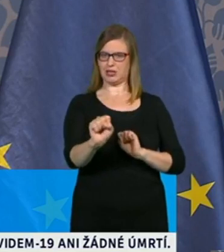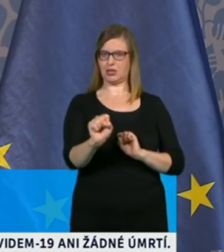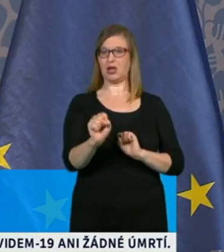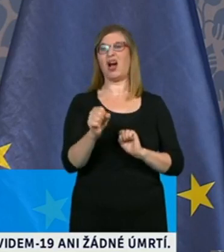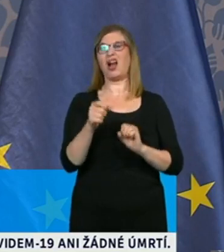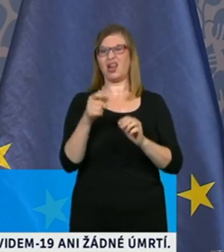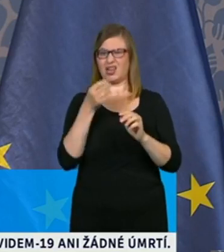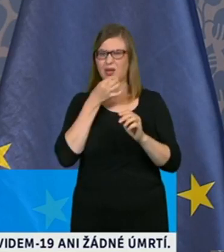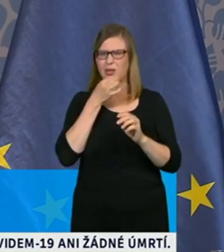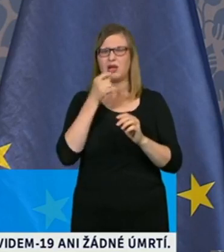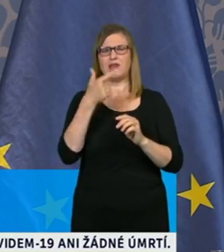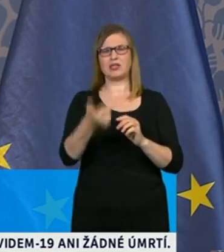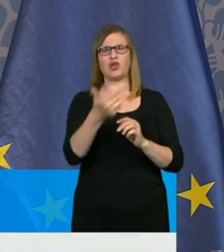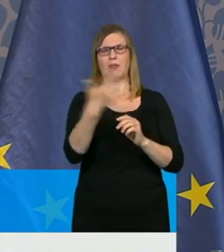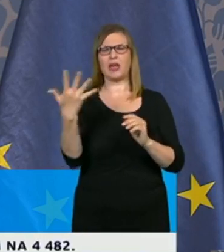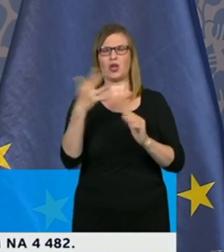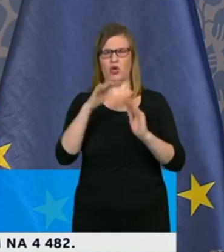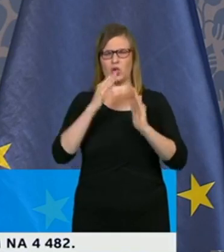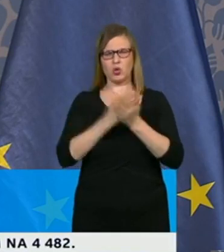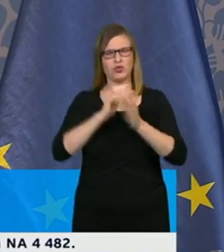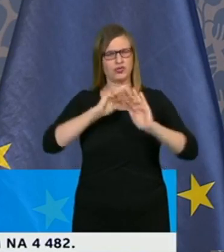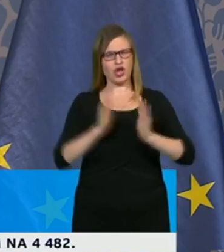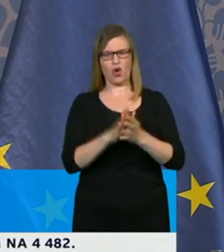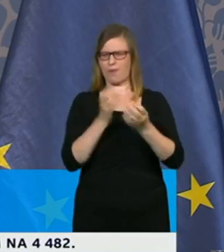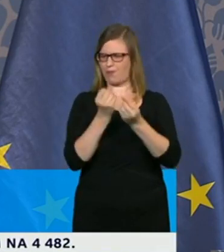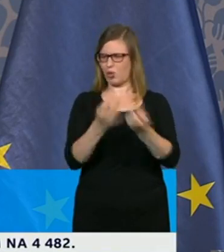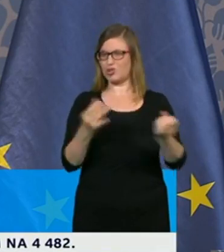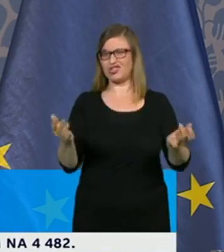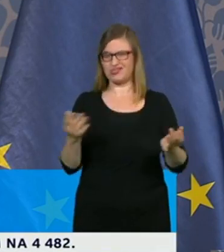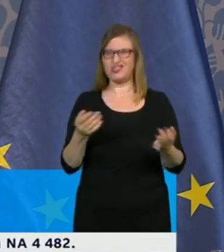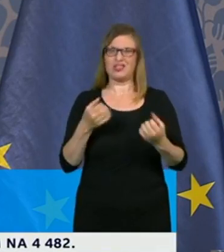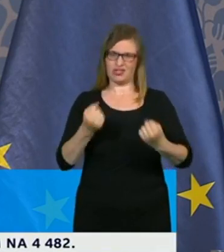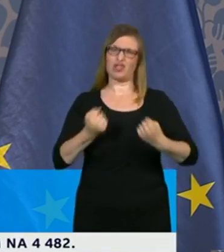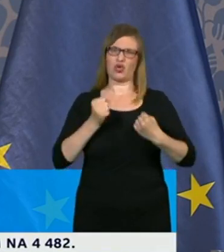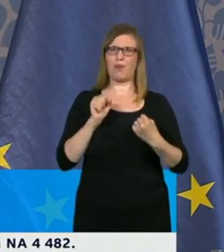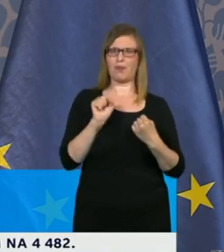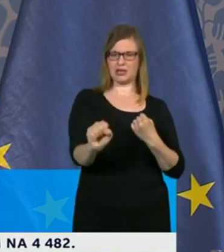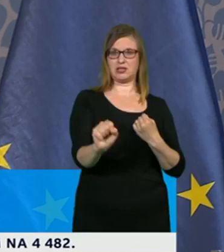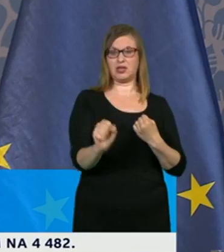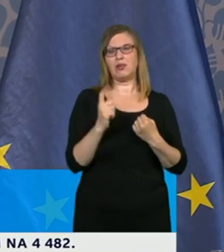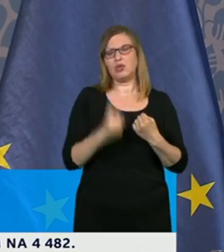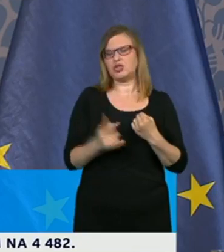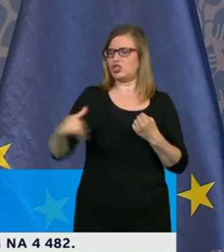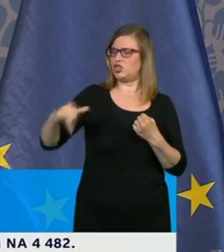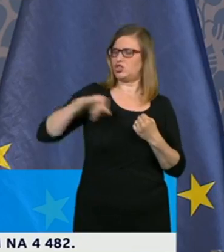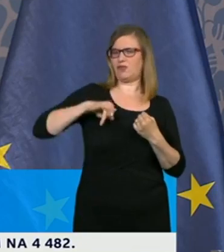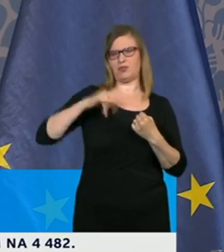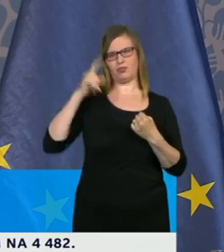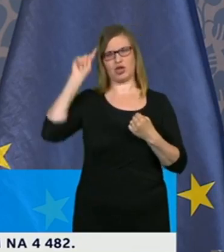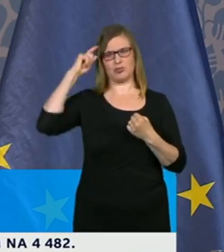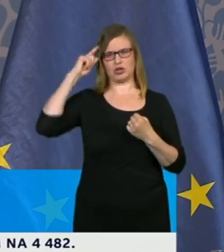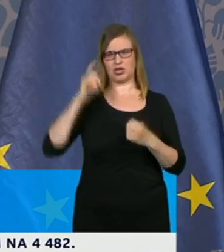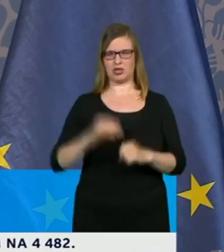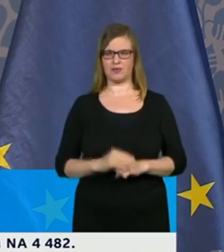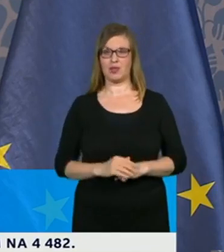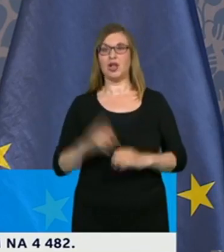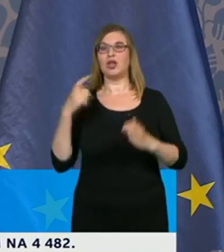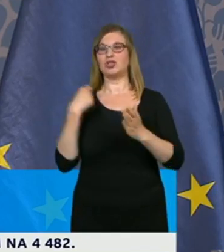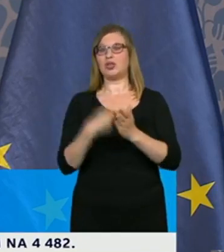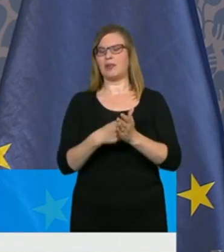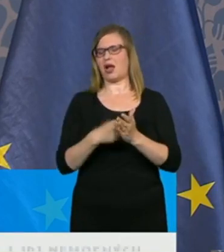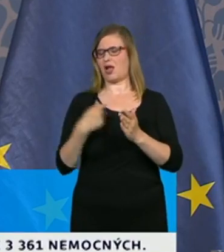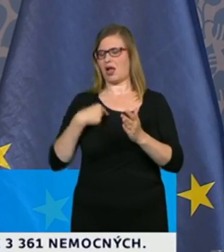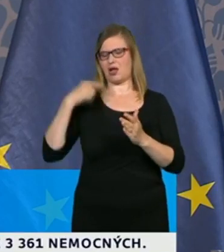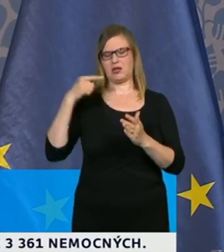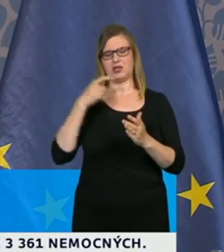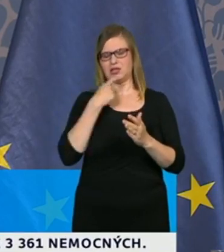možné, to znamená, znamenalo by to, že budeme intenzivně muset zvýšit funkci chytré karantény